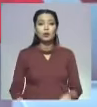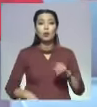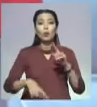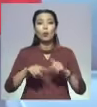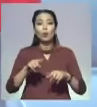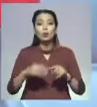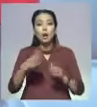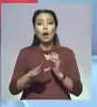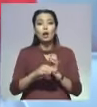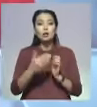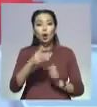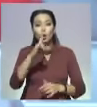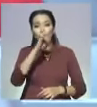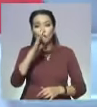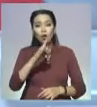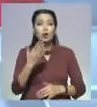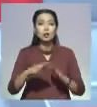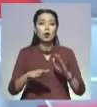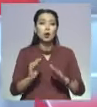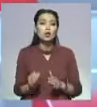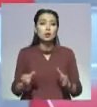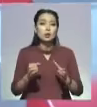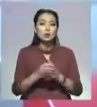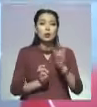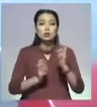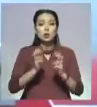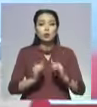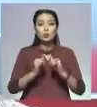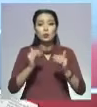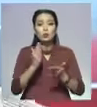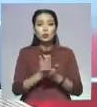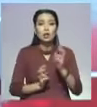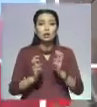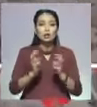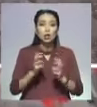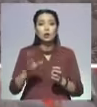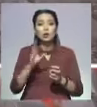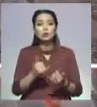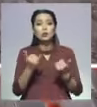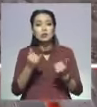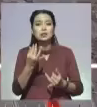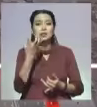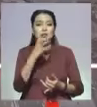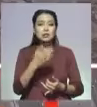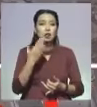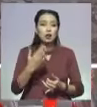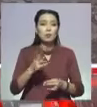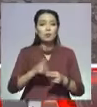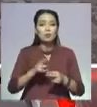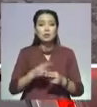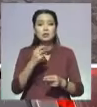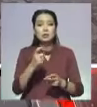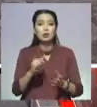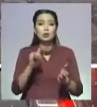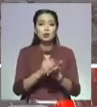Отандық Атырау мұнай-маш кәсіпорны өндірістік қуатын еселеді. Зауытта заманауи торлы төсем және ыстық мырыштау цехы іске қосылған. Айына